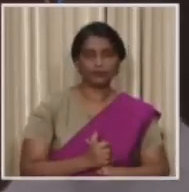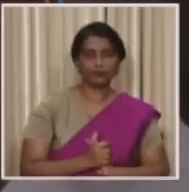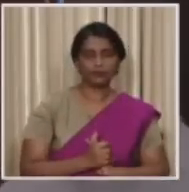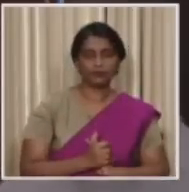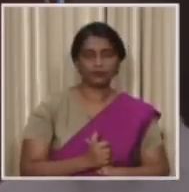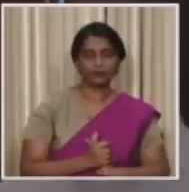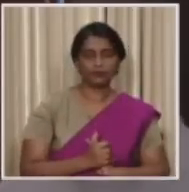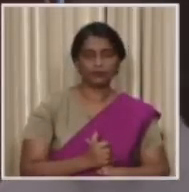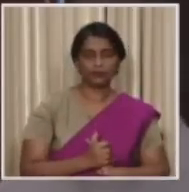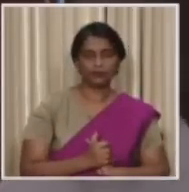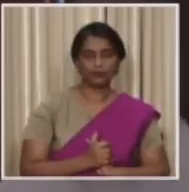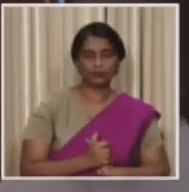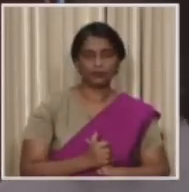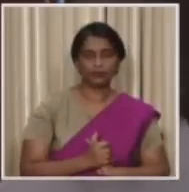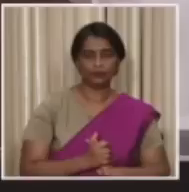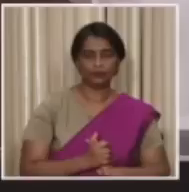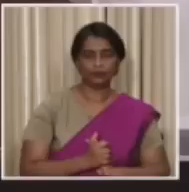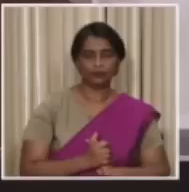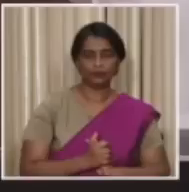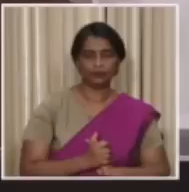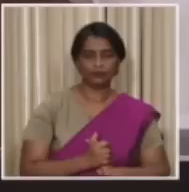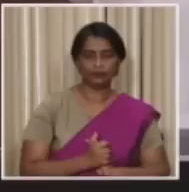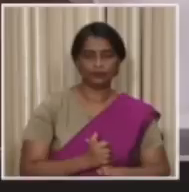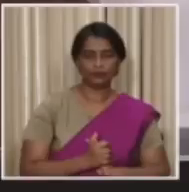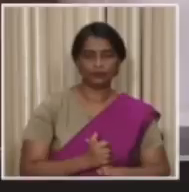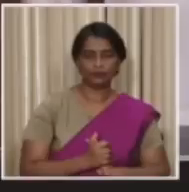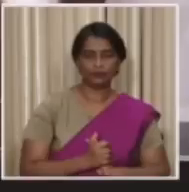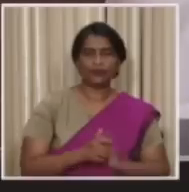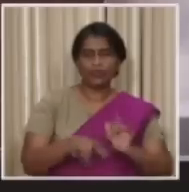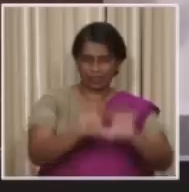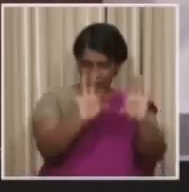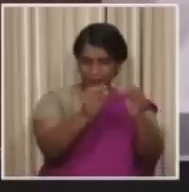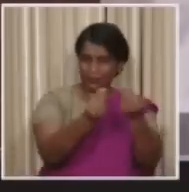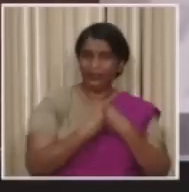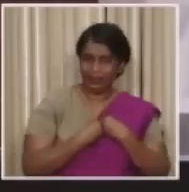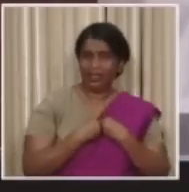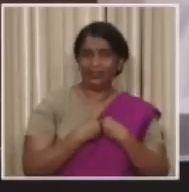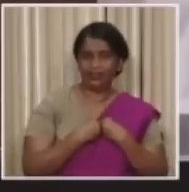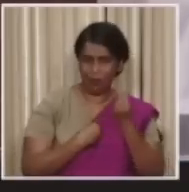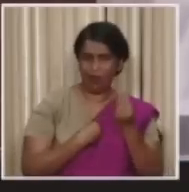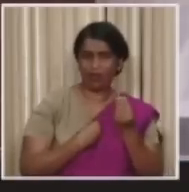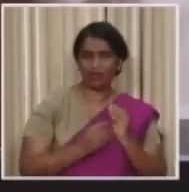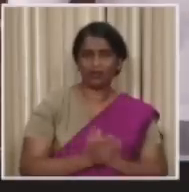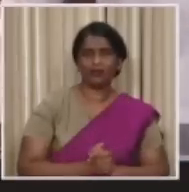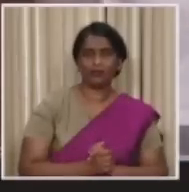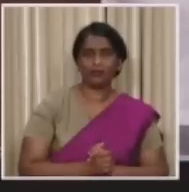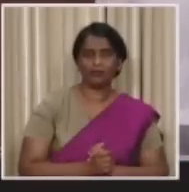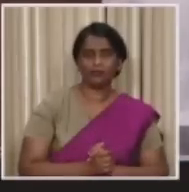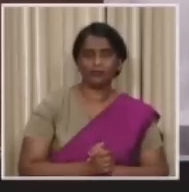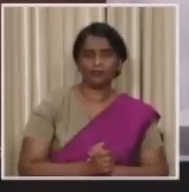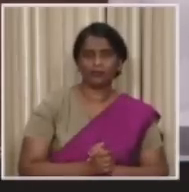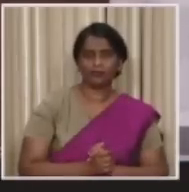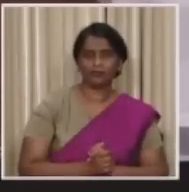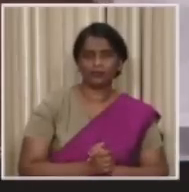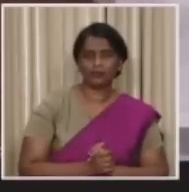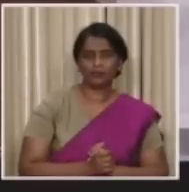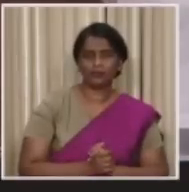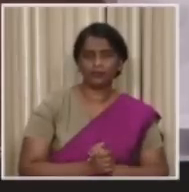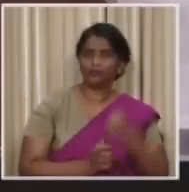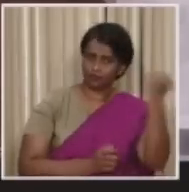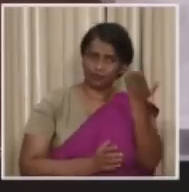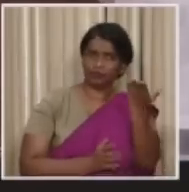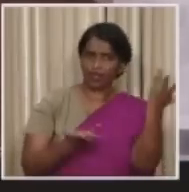Garu katana itu mana? Garu katana itu mana? Paling memang setuju yang dina, mei illi makere. Dia ni binadi dia denna. Garu katana itu mah hadan matukuran itu karena apa? Mei karena apa? Mei kalau lebaran karena binadi, tapi dia denna. දෙන්න ඔබතුමා කතා කරගෙන යන්න